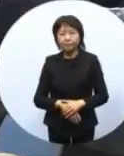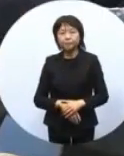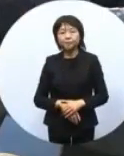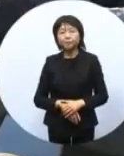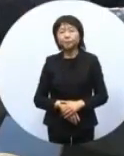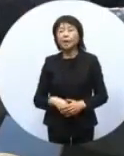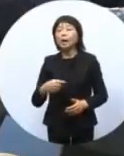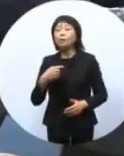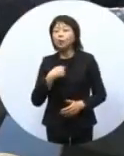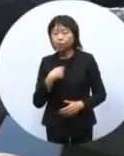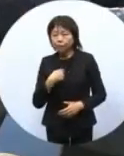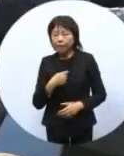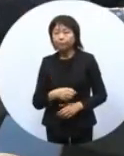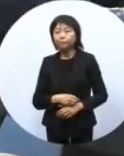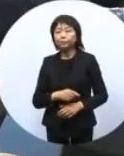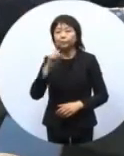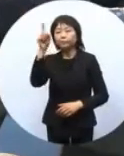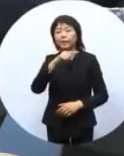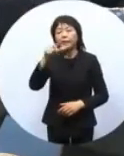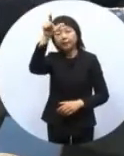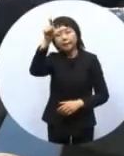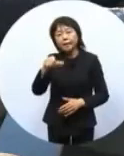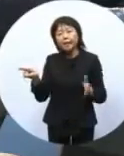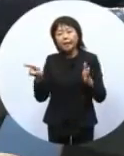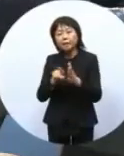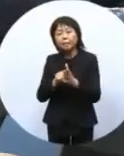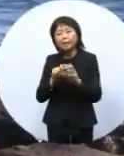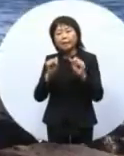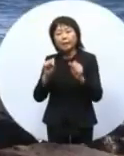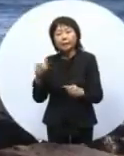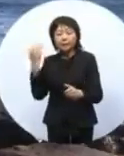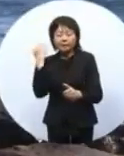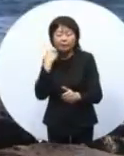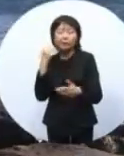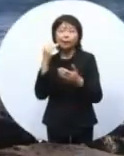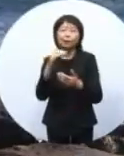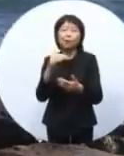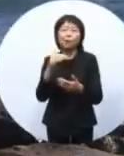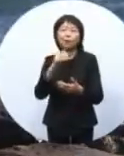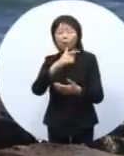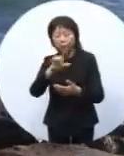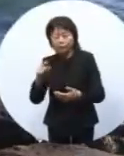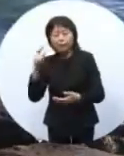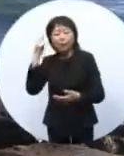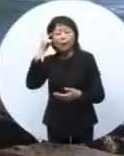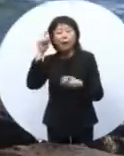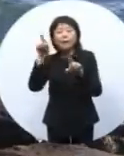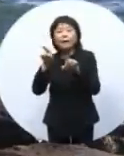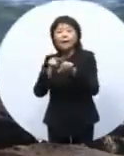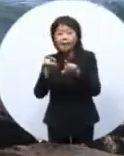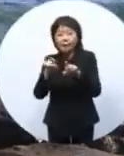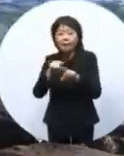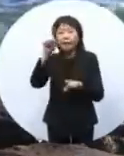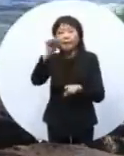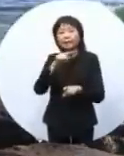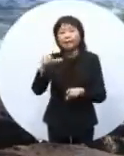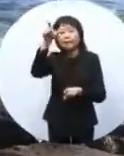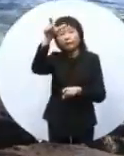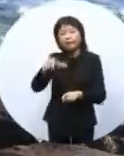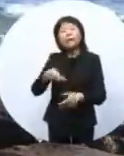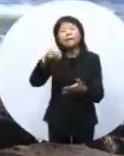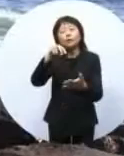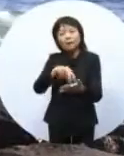僕は人間が今までやってしまったことなどを考えながら、人間の立場